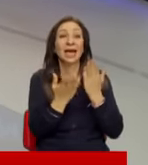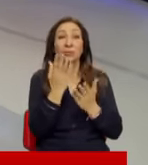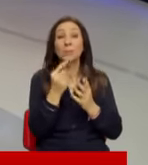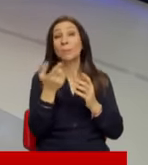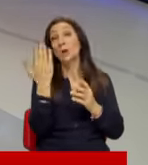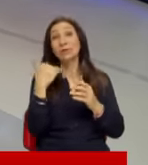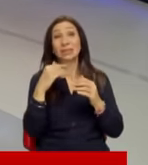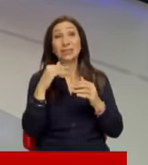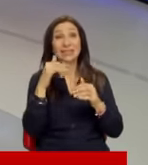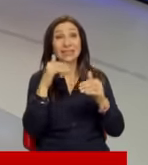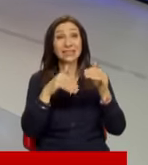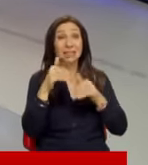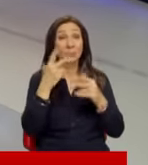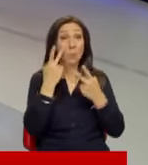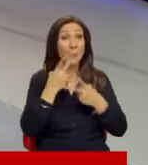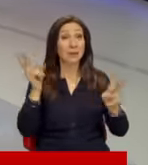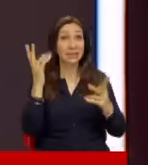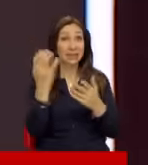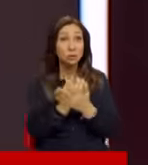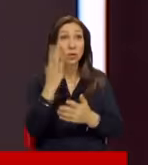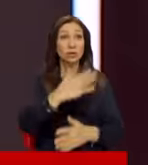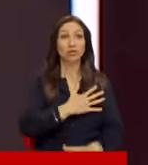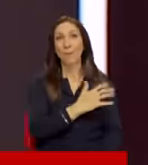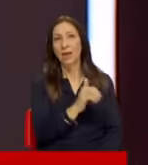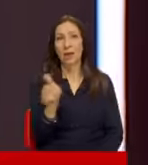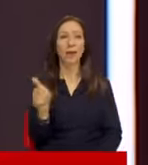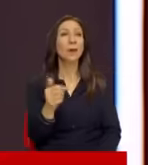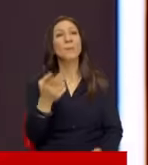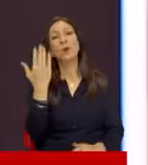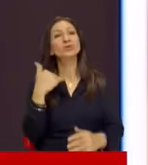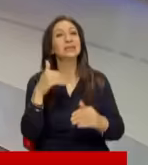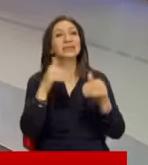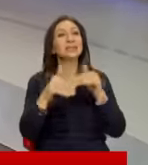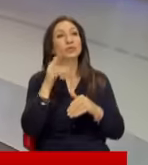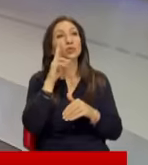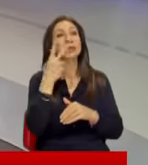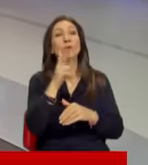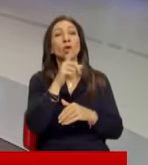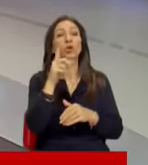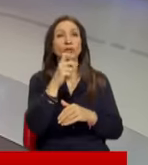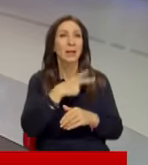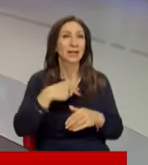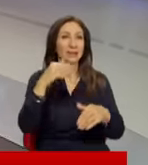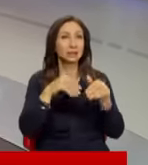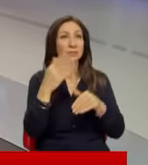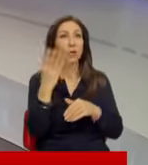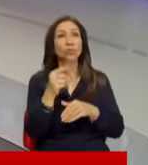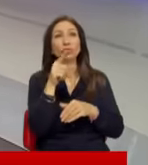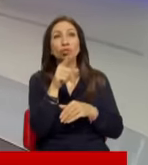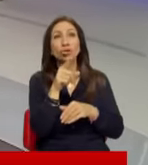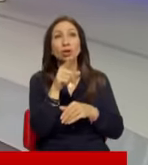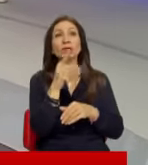bir önceki seçim bağımsız kazanmıştı, sonra CHP'ye geçmişti. Bir önceki seçim sonucunu da getirebiliriz. 2019 yerel seçiminde ne